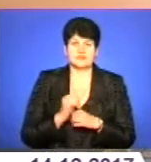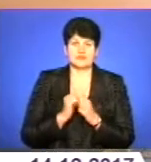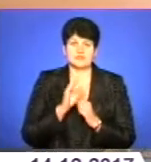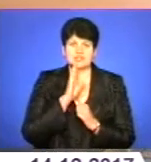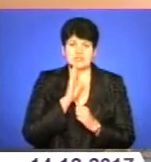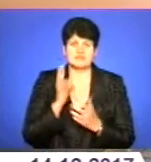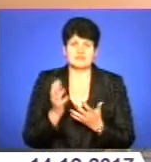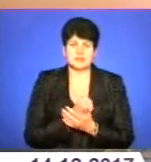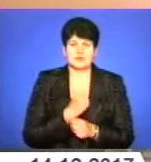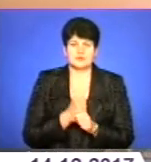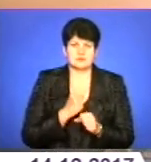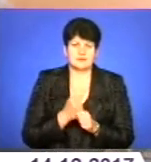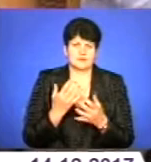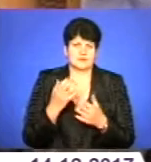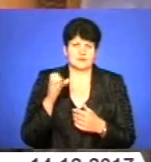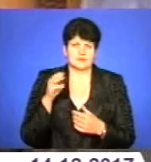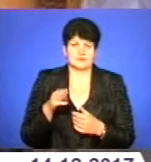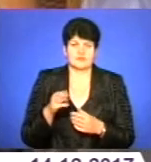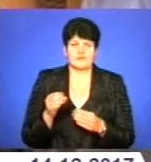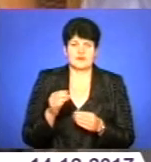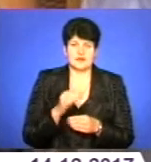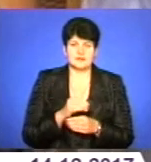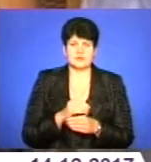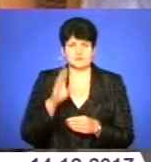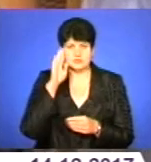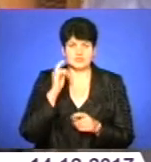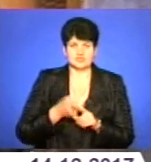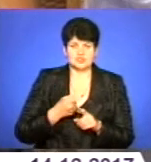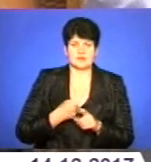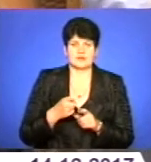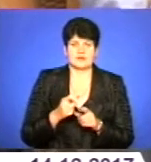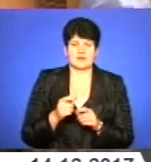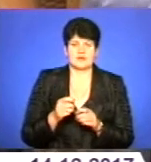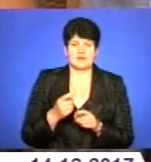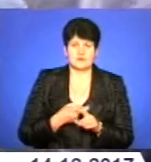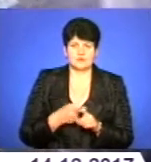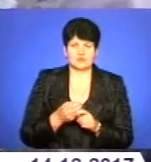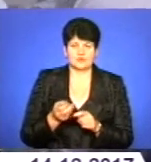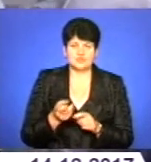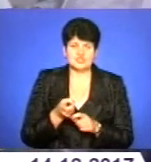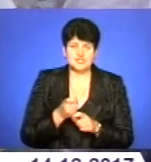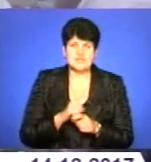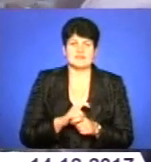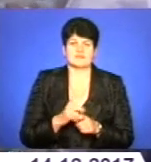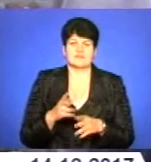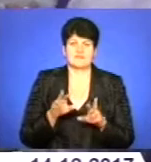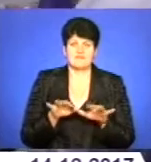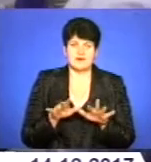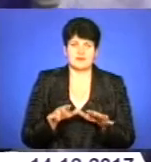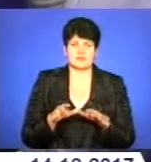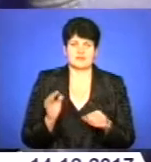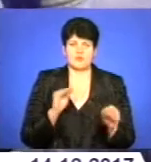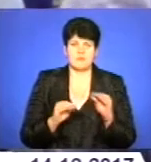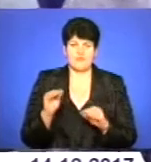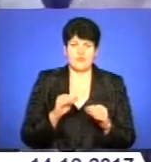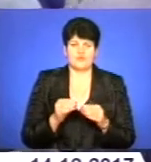встигає наліпити кілька сотень вареників. Чоловіки щистять картоплю, варять і запаковують вареники. Коли почався тільки Майдан, ми починаємо